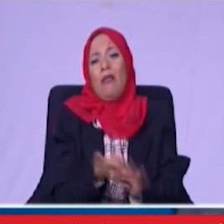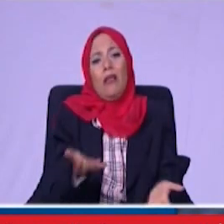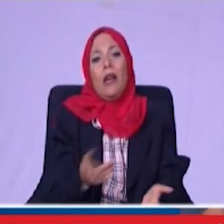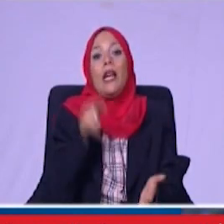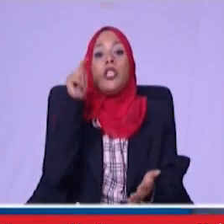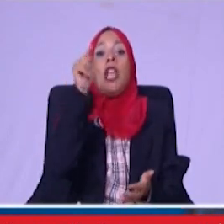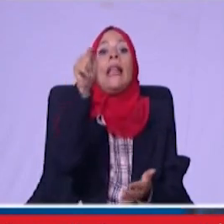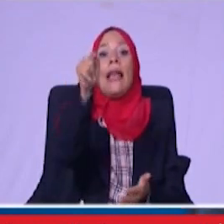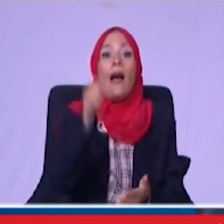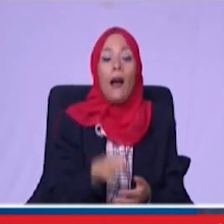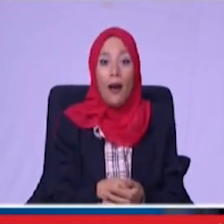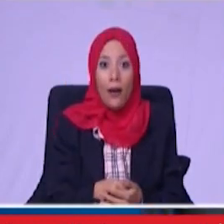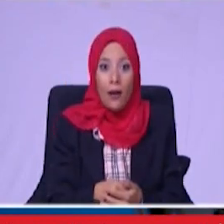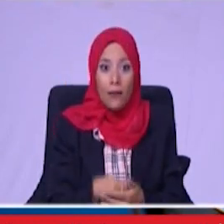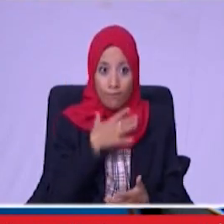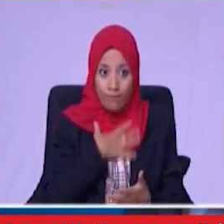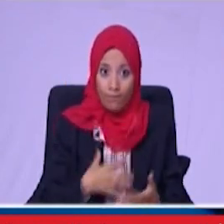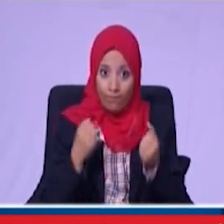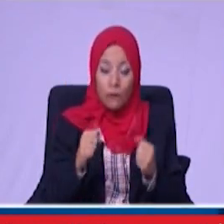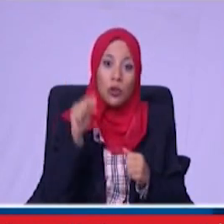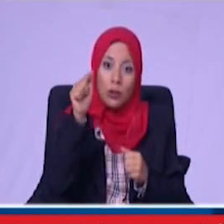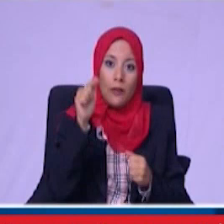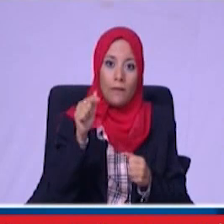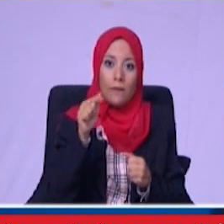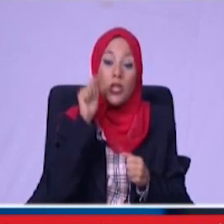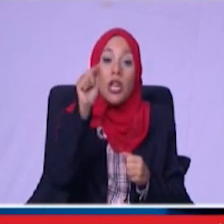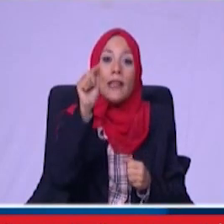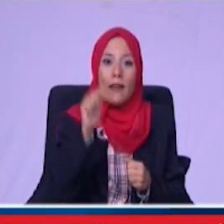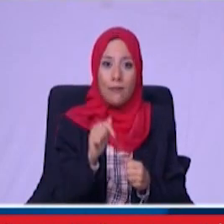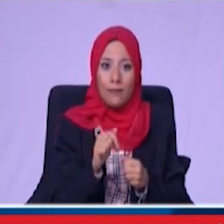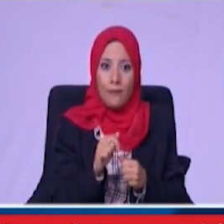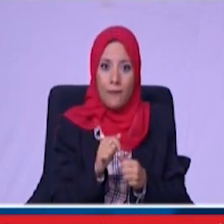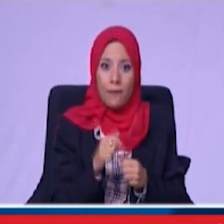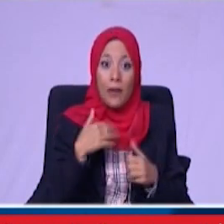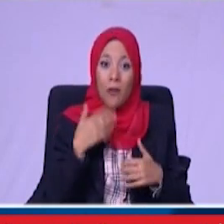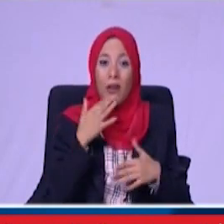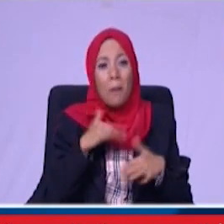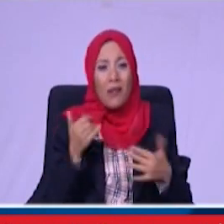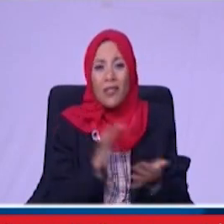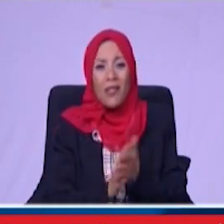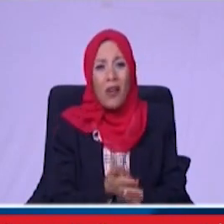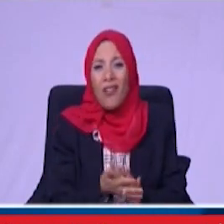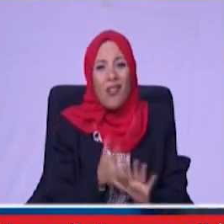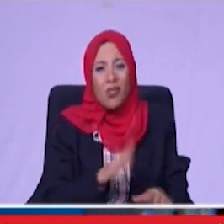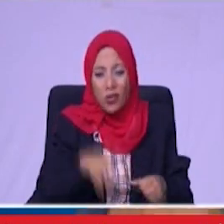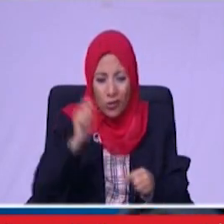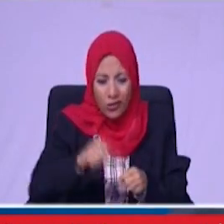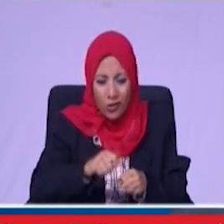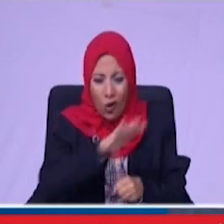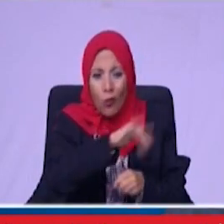وتزهدكم الدنيا ده ليك انت الميت مش قضيته موضوع